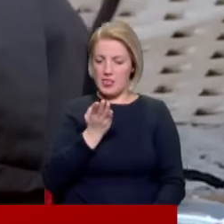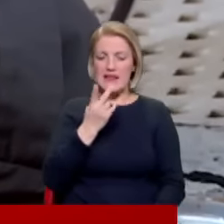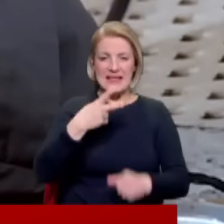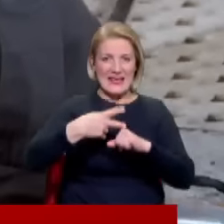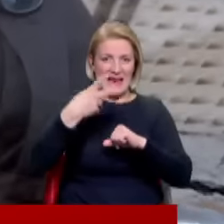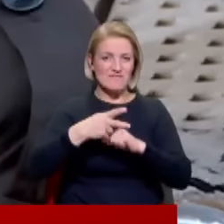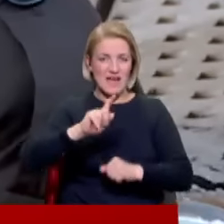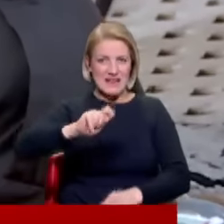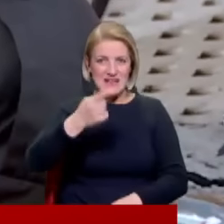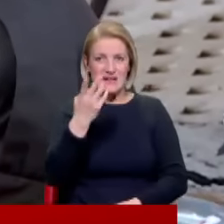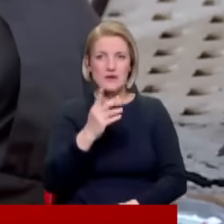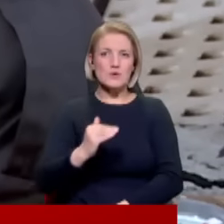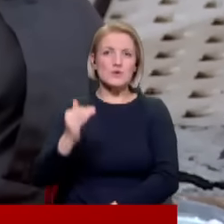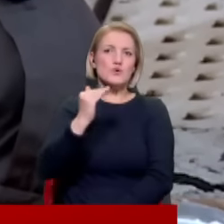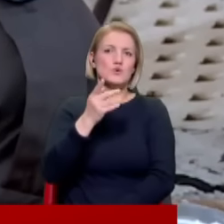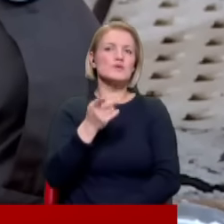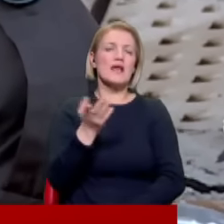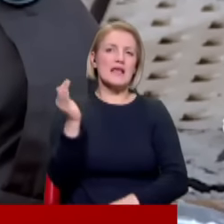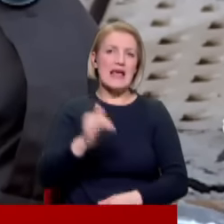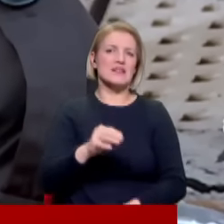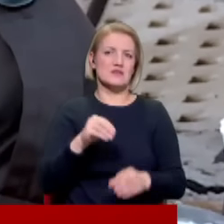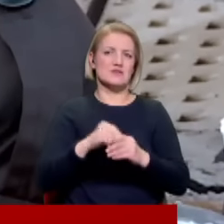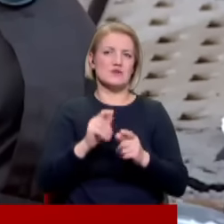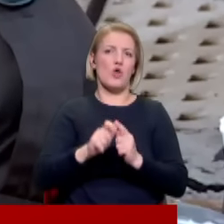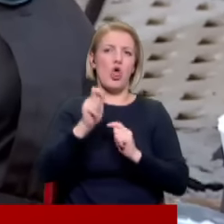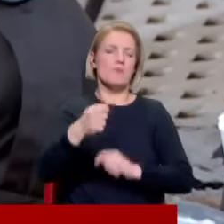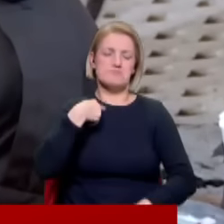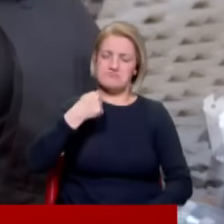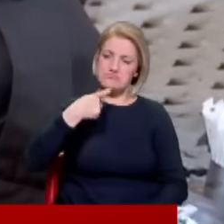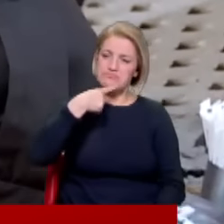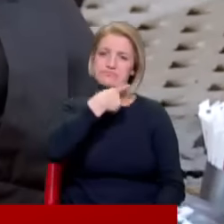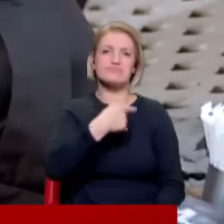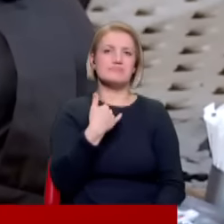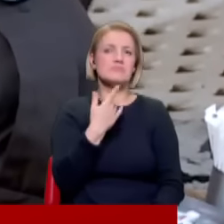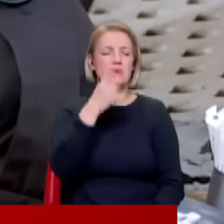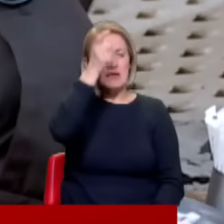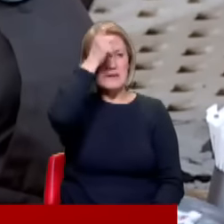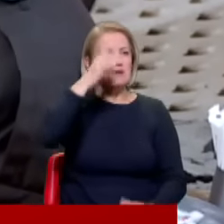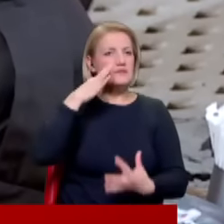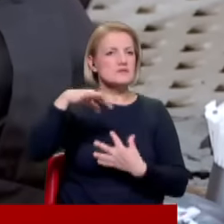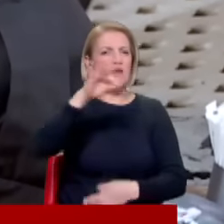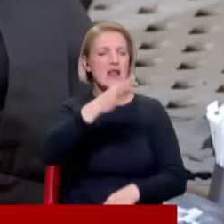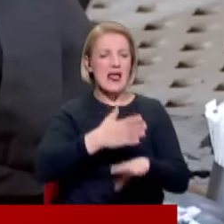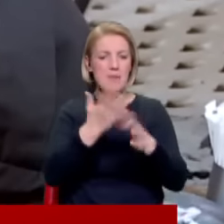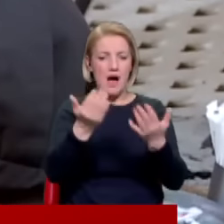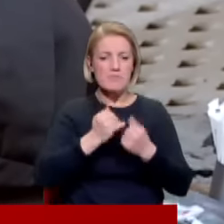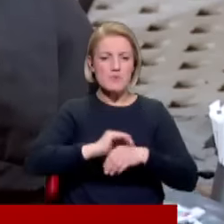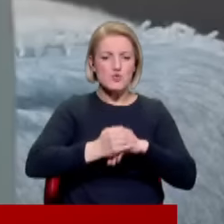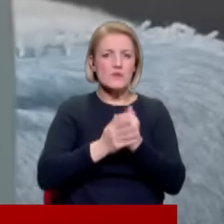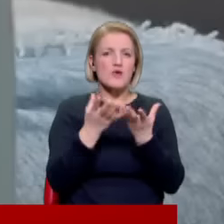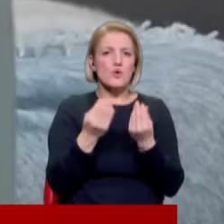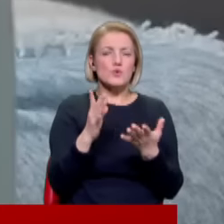haftalık yakımım. Bu kadar yüklü bir miktarda geldikleri için ödemede zorluk çekiyorum. Ülkede insanlar ekmek almaya artık muhtaç